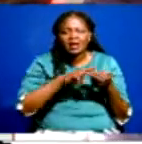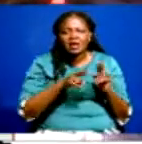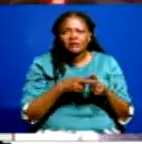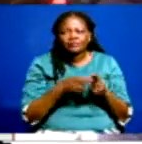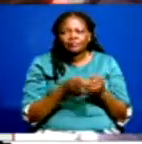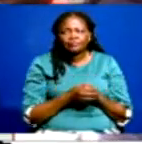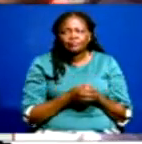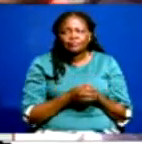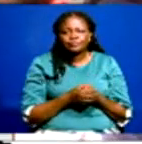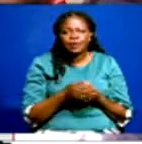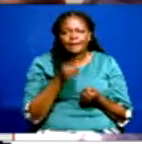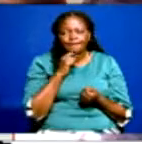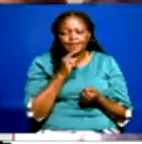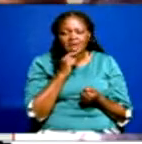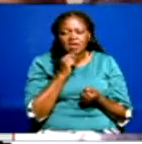He's a male adult,